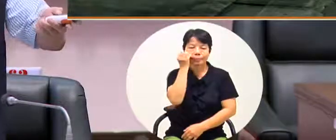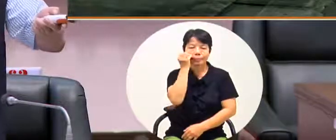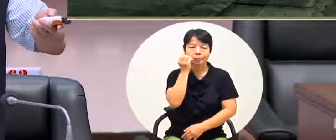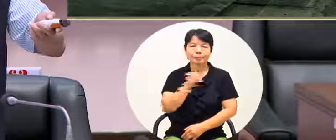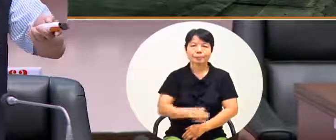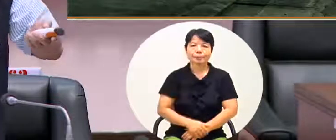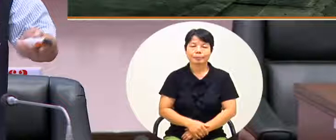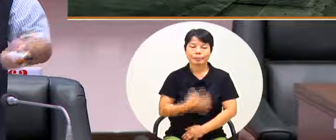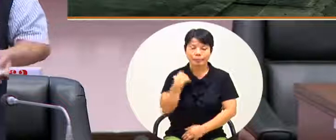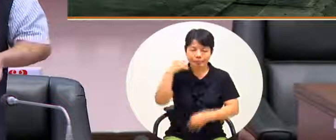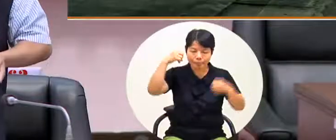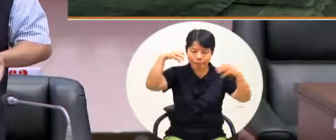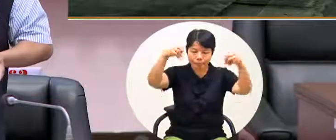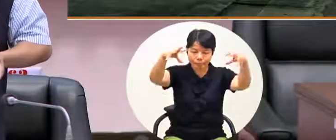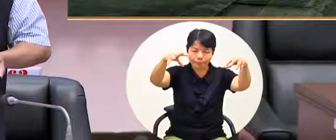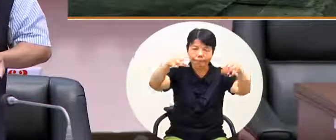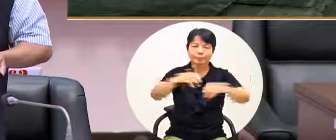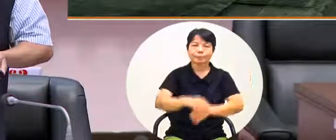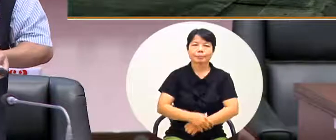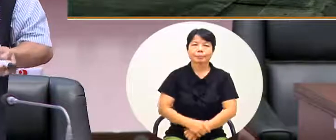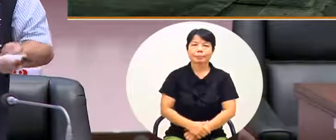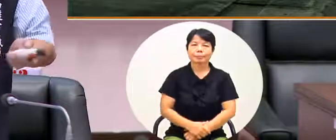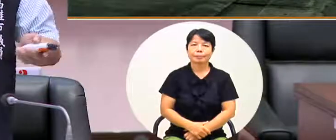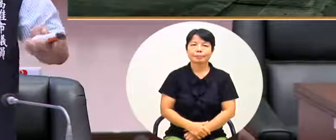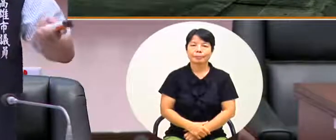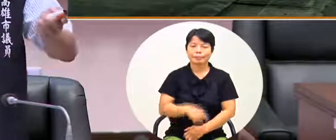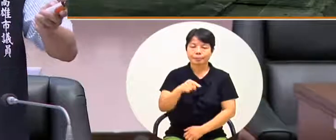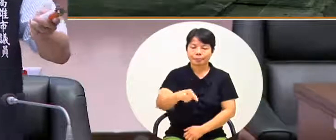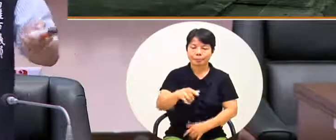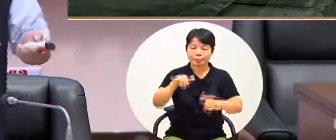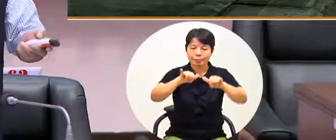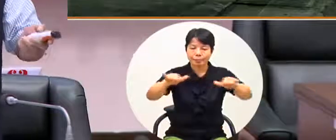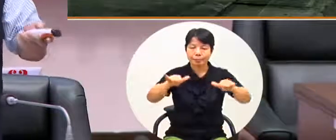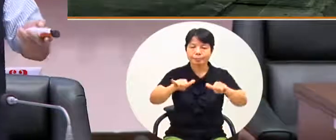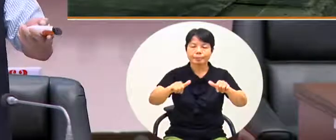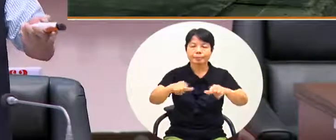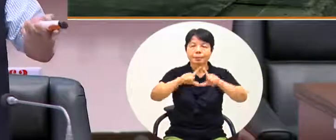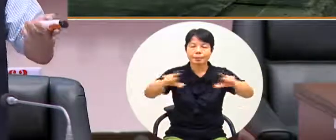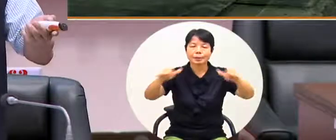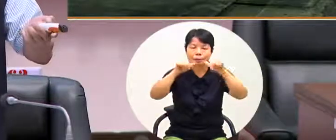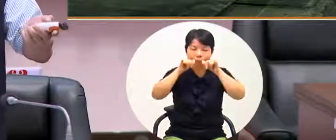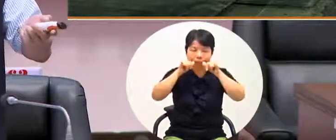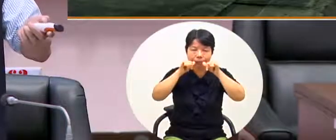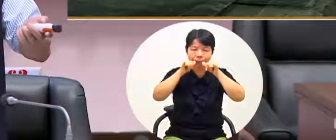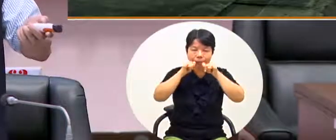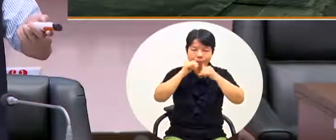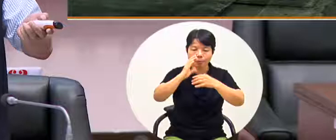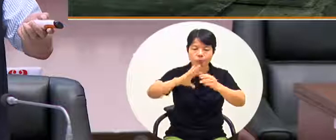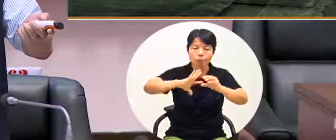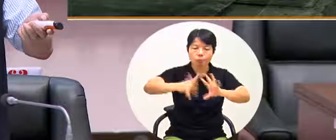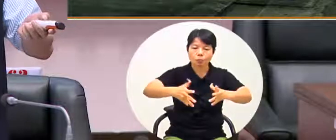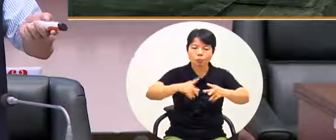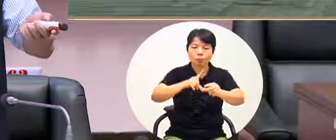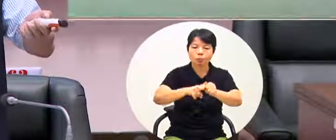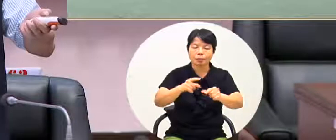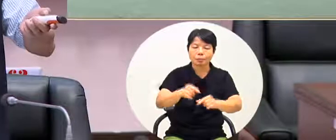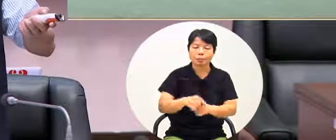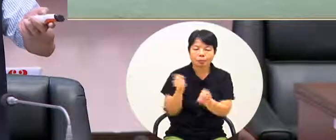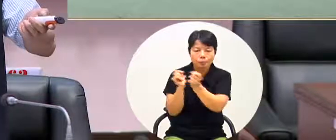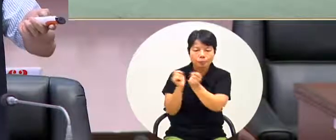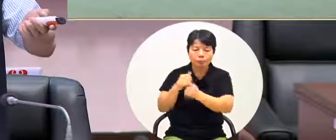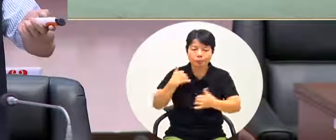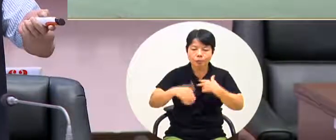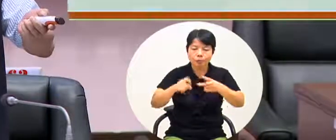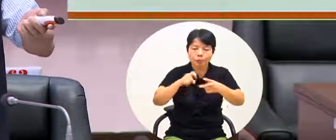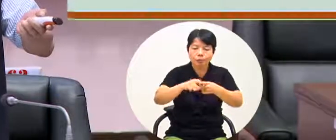吼，这是伫这个大寮国中进学路啊，拄啊咱新港拄啊好完成诶这个。这个工程吼，